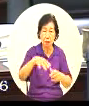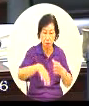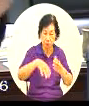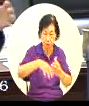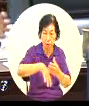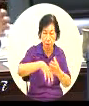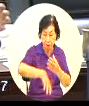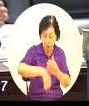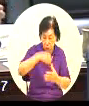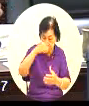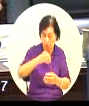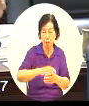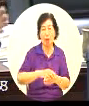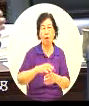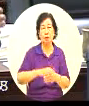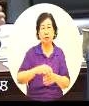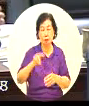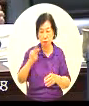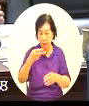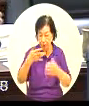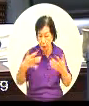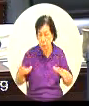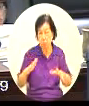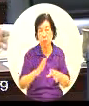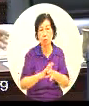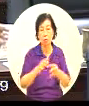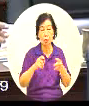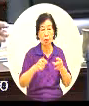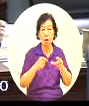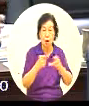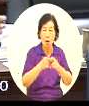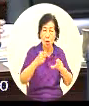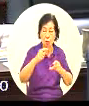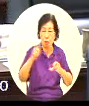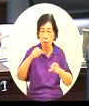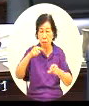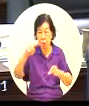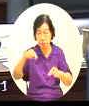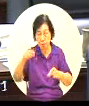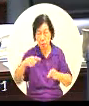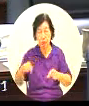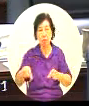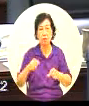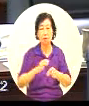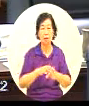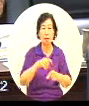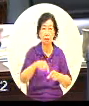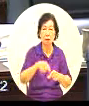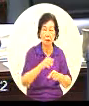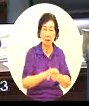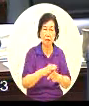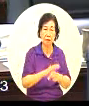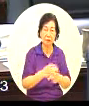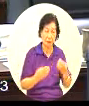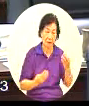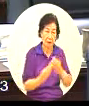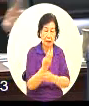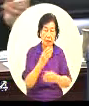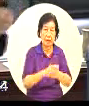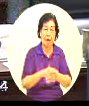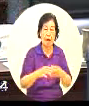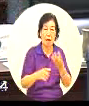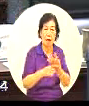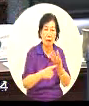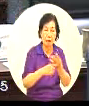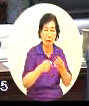个较有规模诶一个工业区，吼，啊，产业价值可能较有够啦。啊，无你有通遐济人要去买服务，啊，甲遐